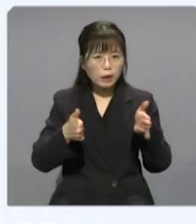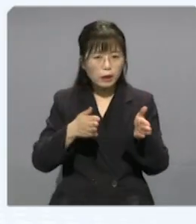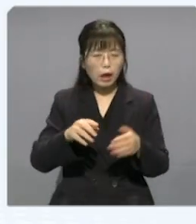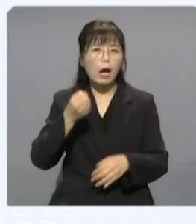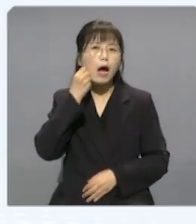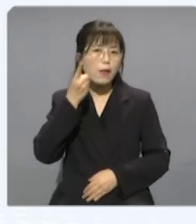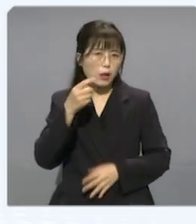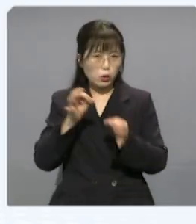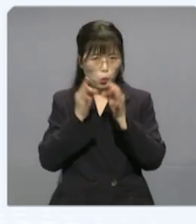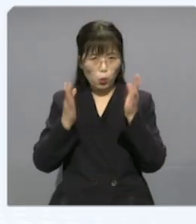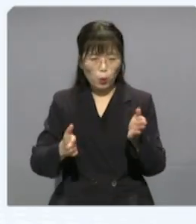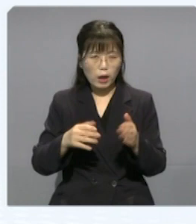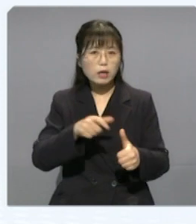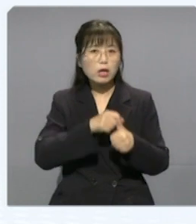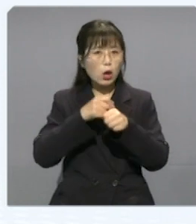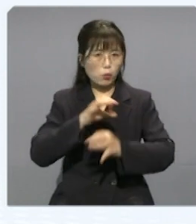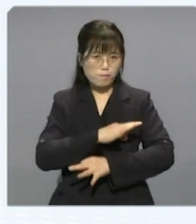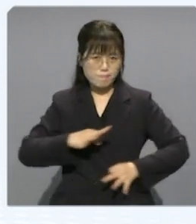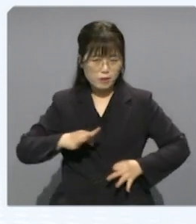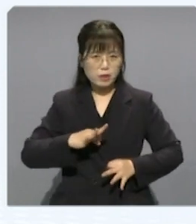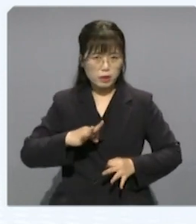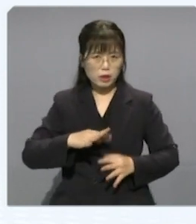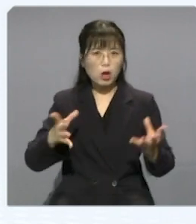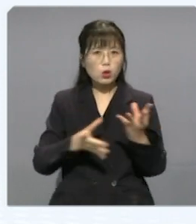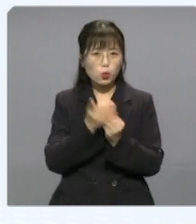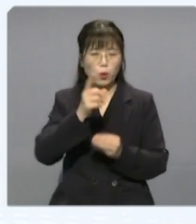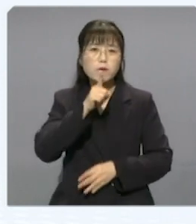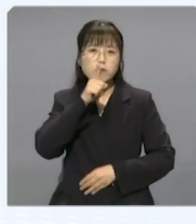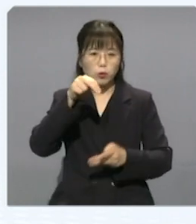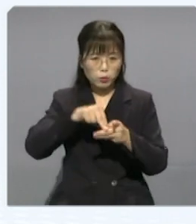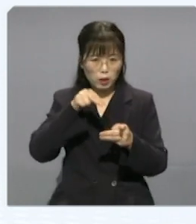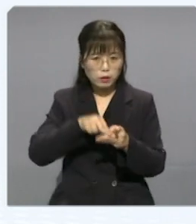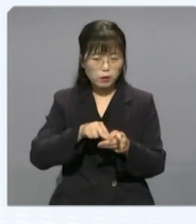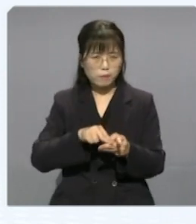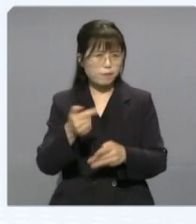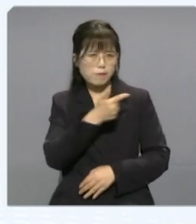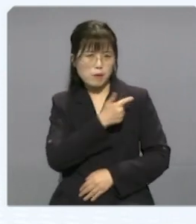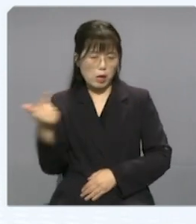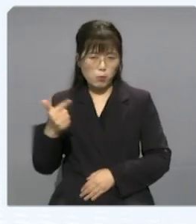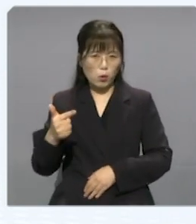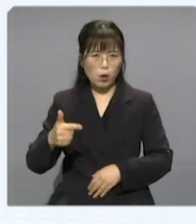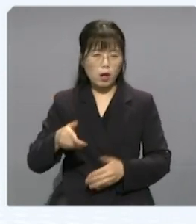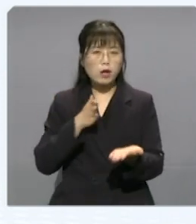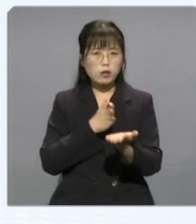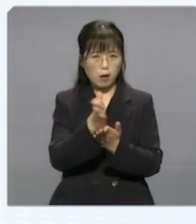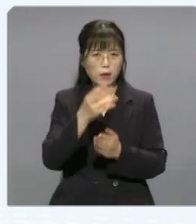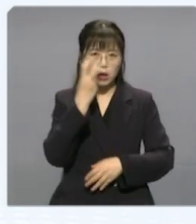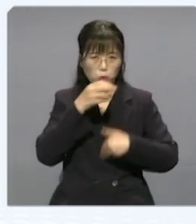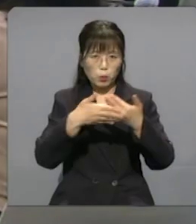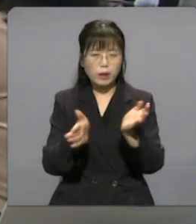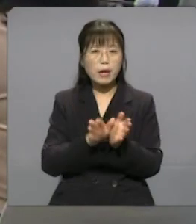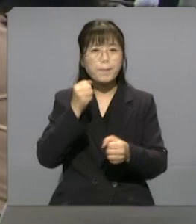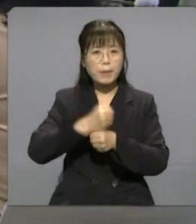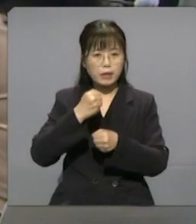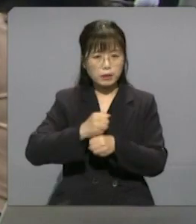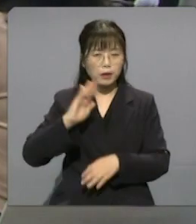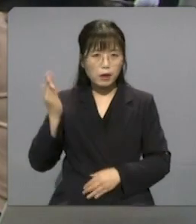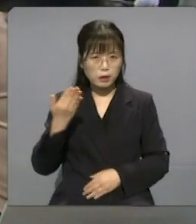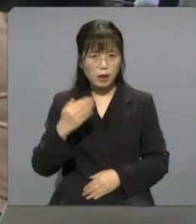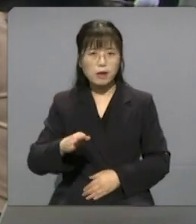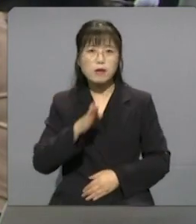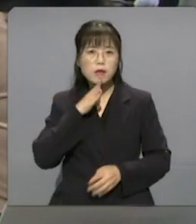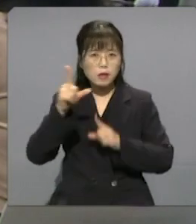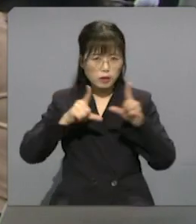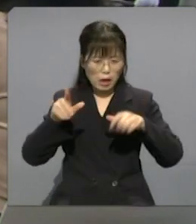한 달. 채용비리 통합신고센터를 중심으로 대규모 전담 조사단이 꾸려집니다.